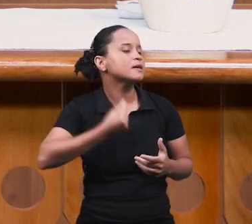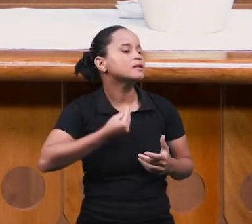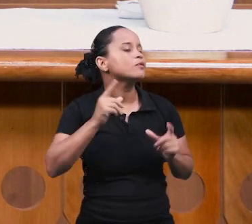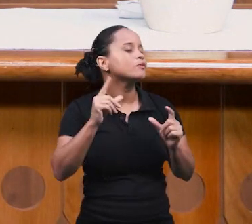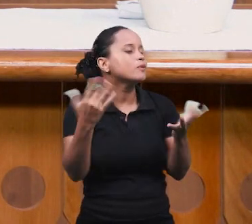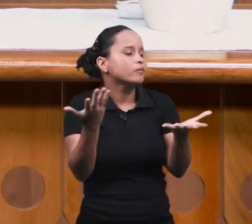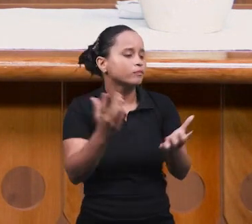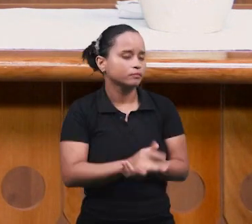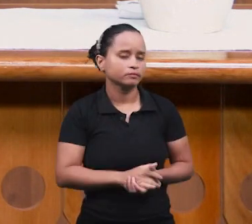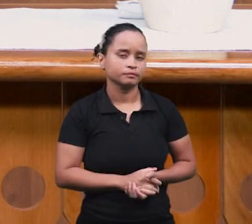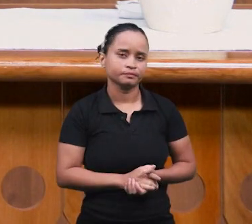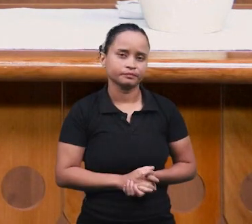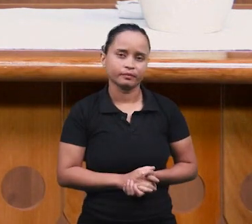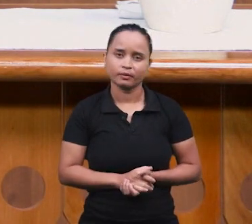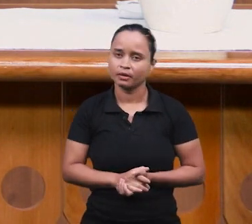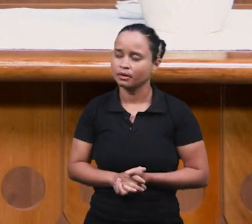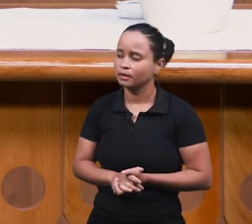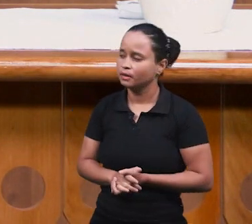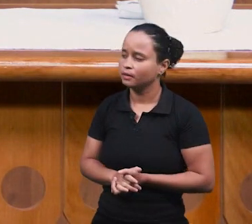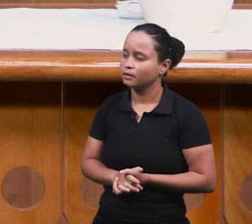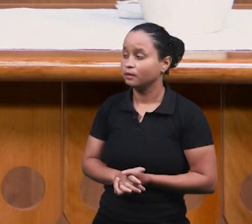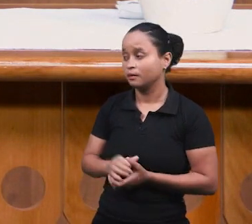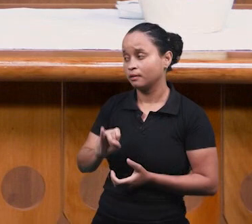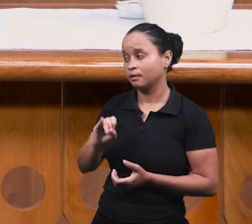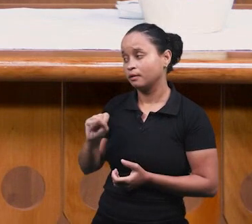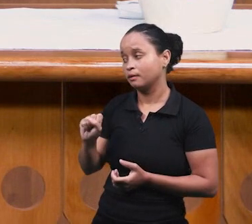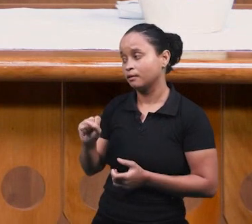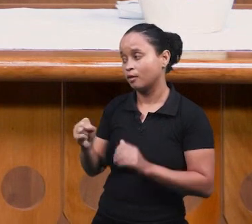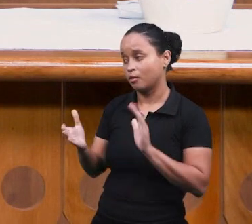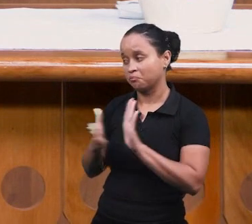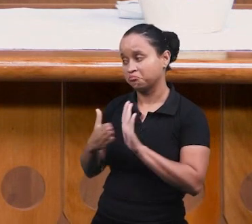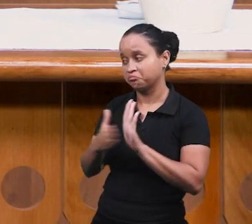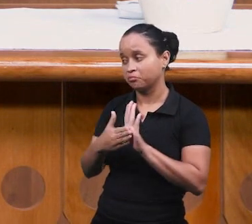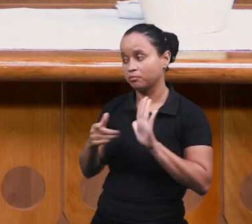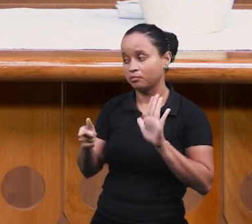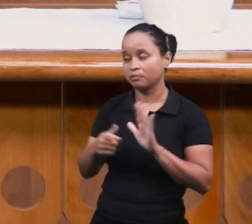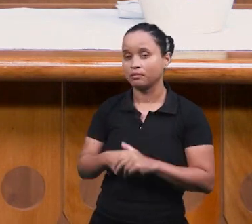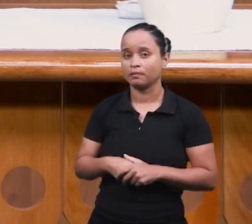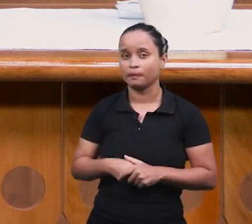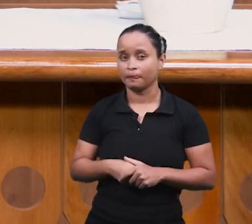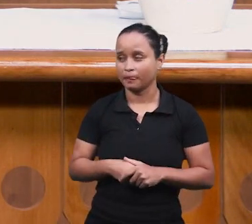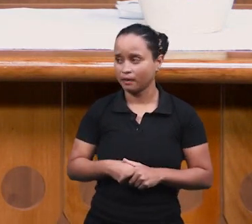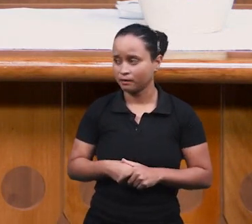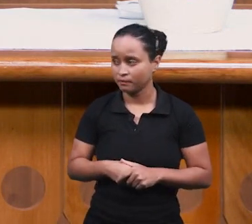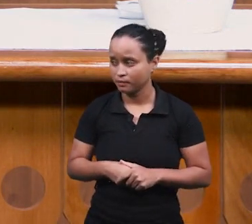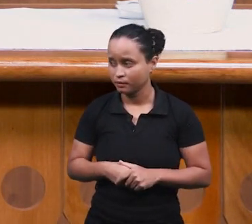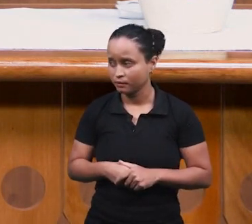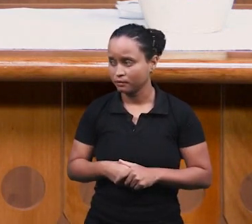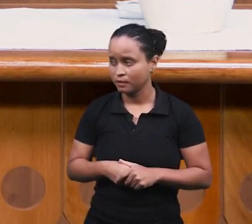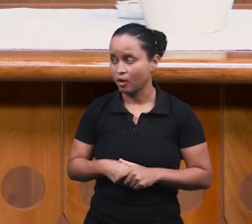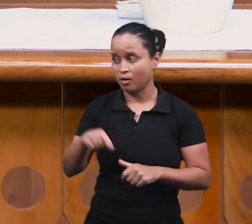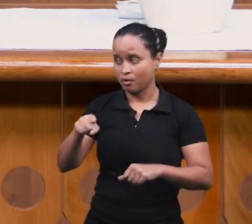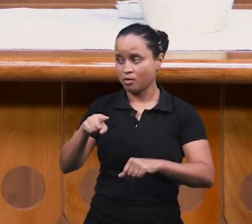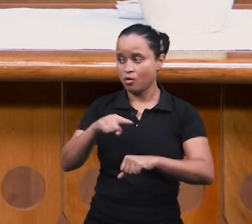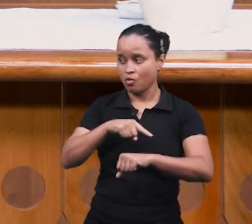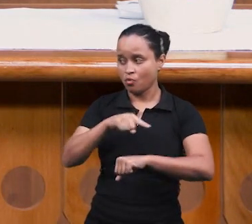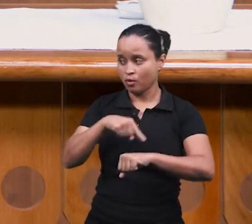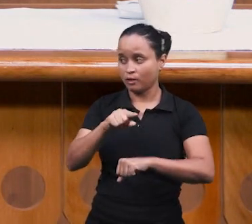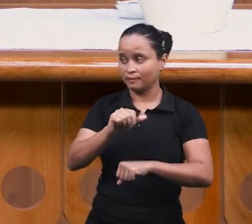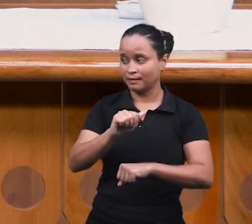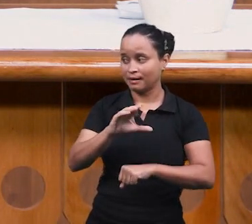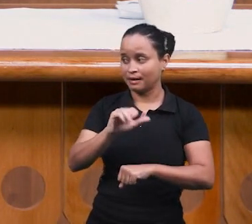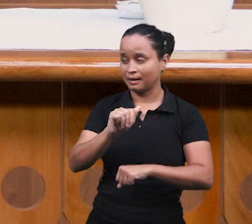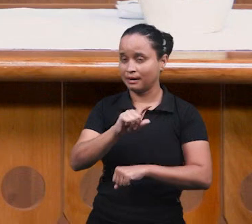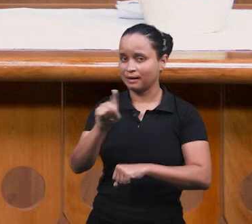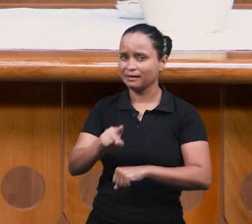donner? Et Ésaïe va proposer quelque chose, qu'il revienne 10 degrés. Il